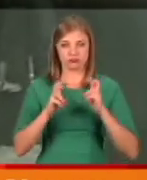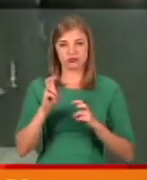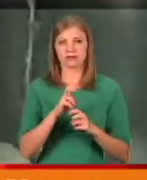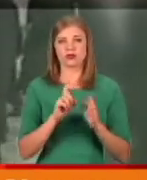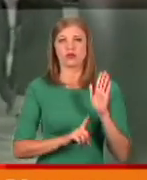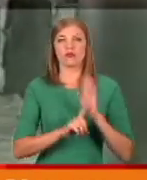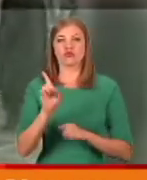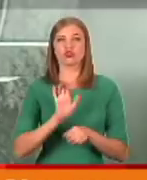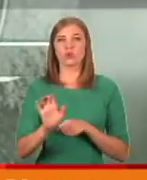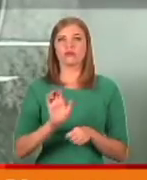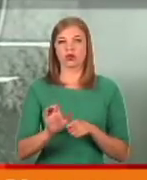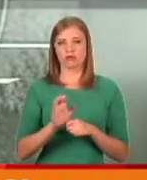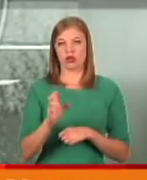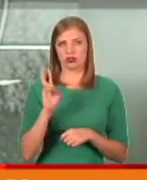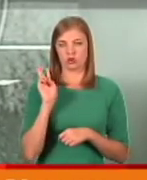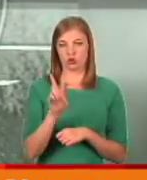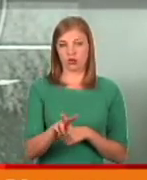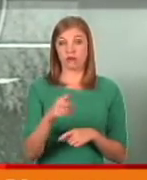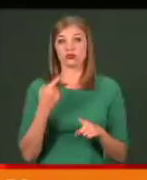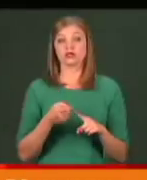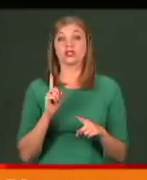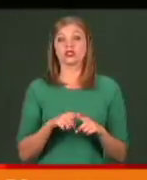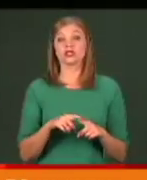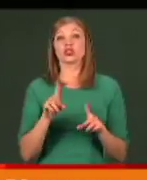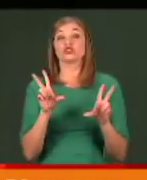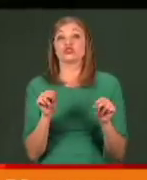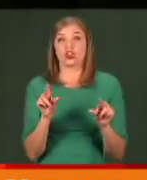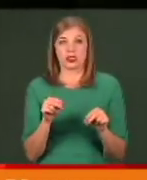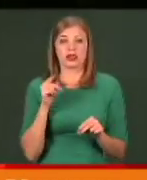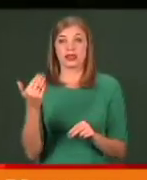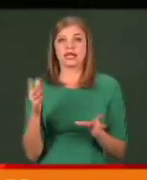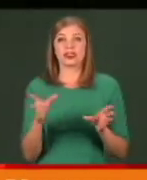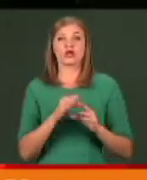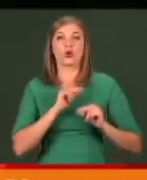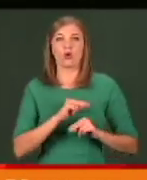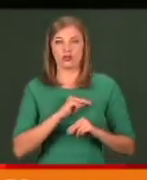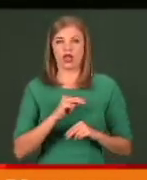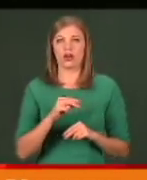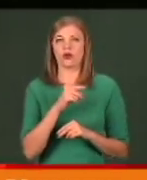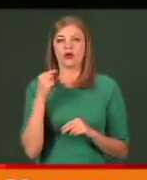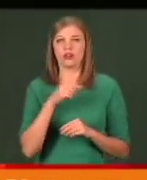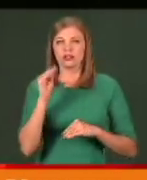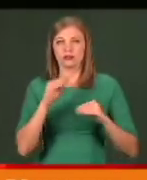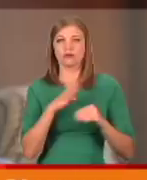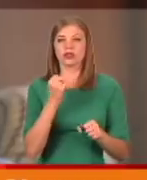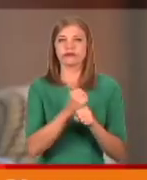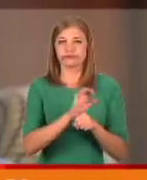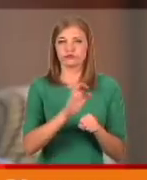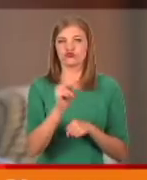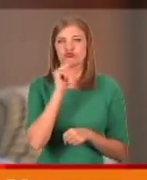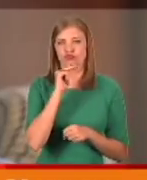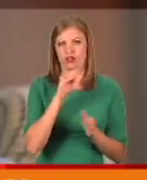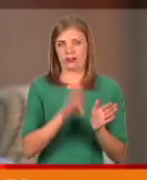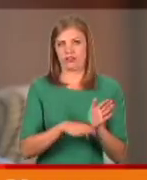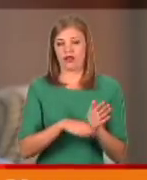конверсією починають виробляти тролейбуси. І це ще щастя. Їхні колеги чайники зі свистками робили.